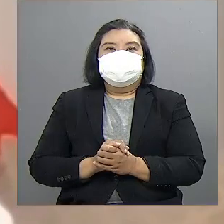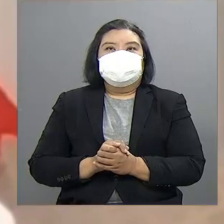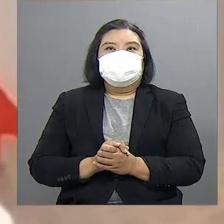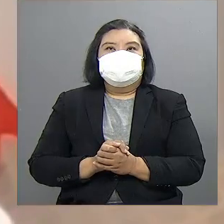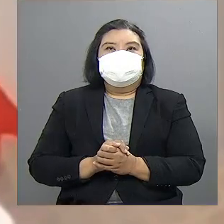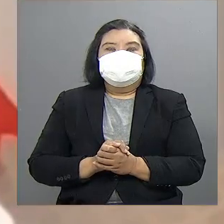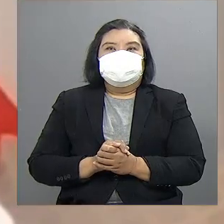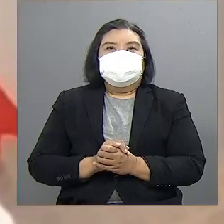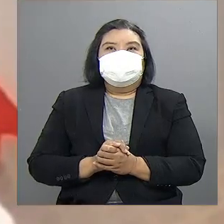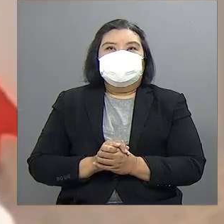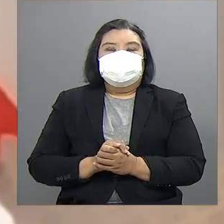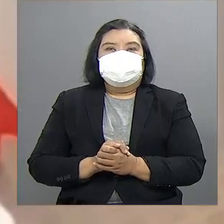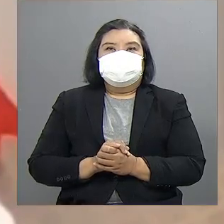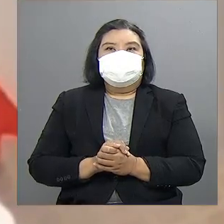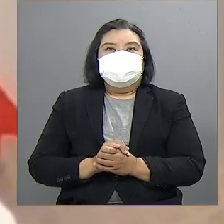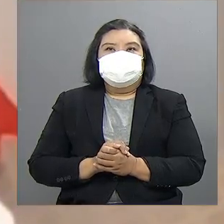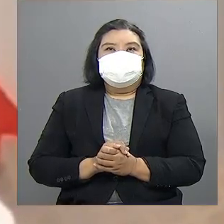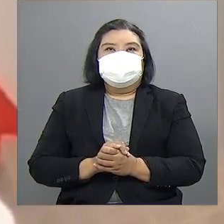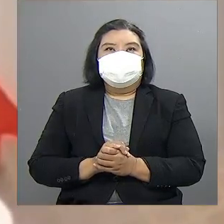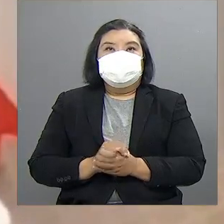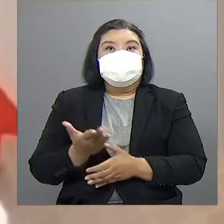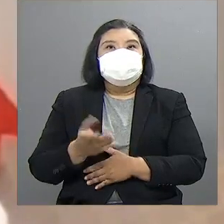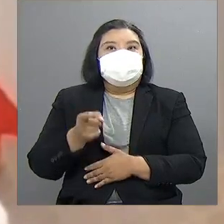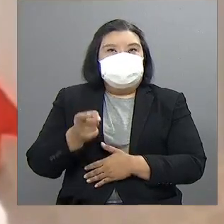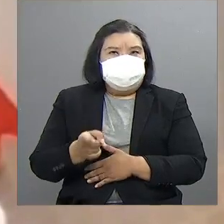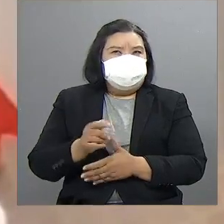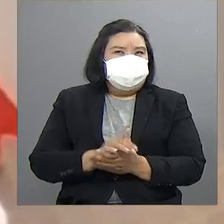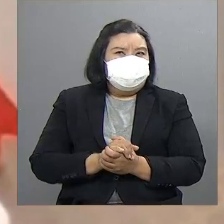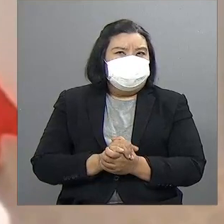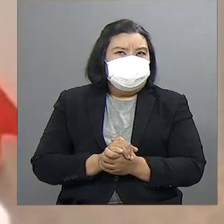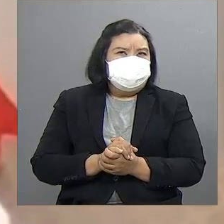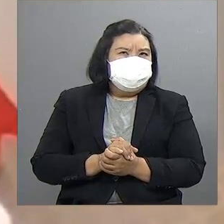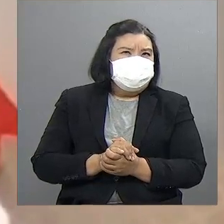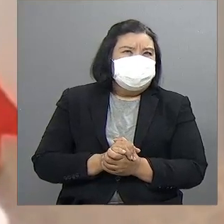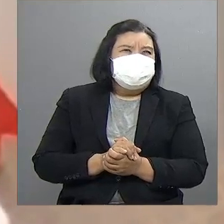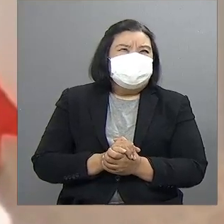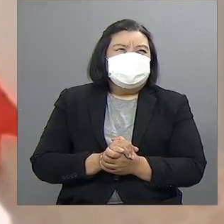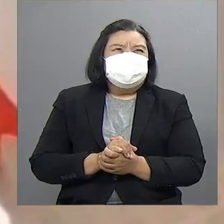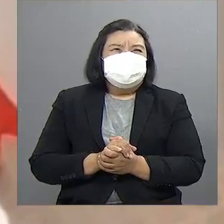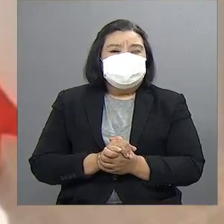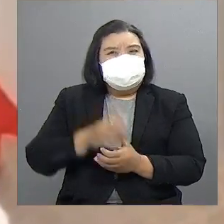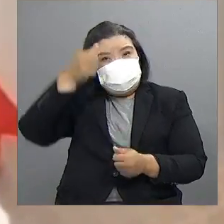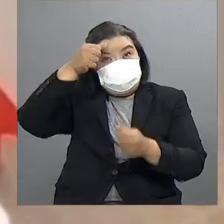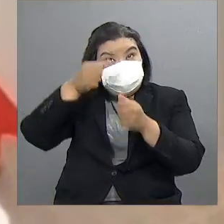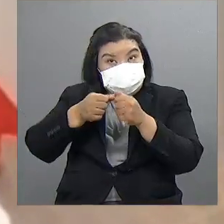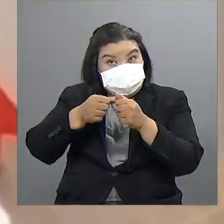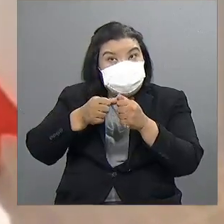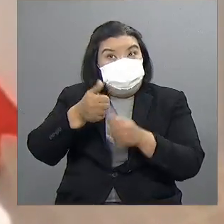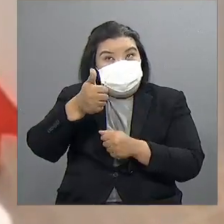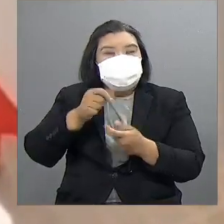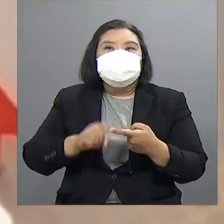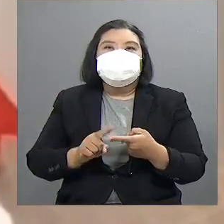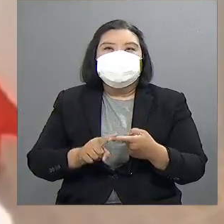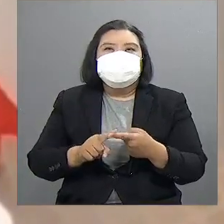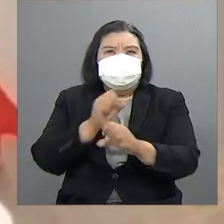ื่องนี้ไม่จริงนะเหตุผลคือไม่ข้อหนึ่งก็ไม่ได้ช่วยให้ความจำดีขึ้นข้อสองก็ไม่ได้ป้องกันโรคสมอง